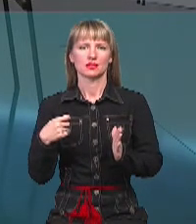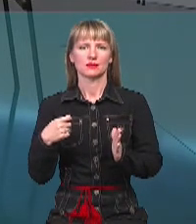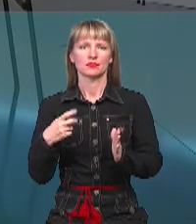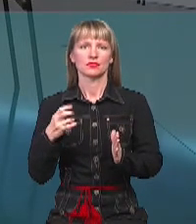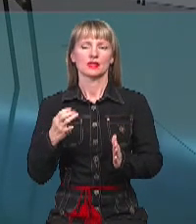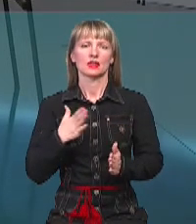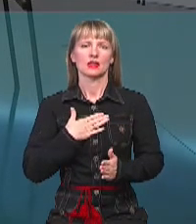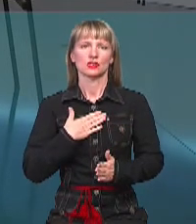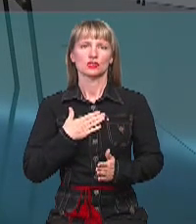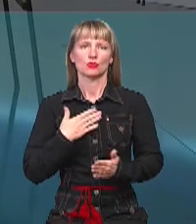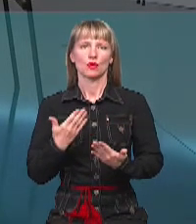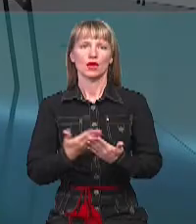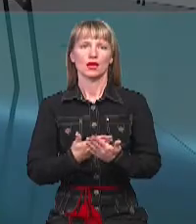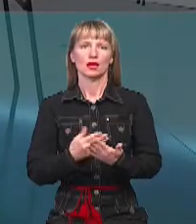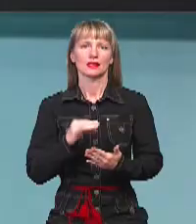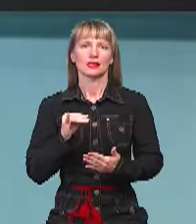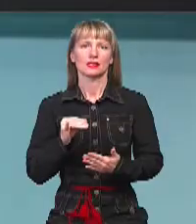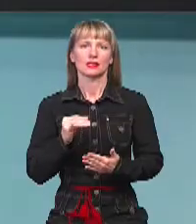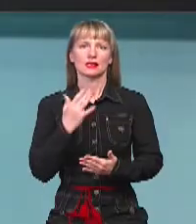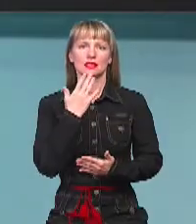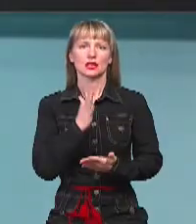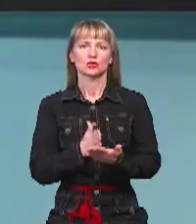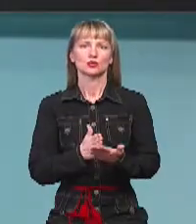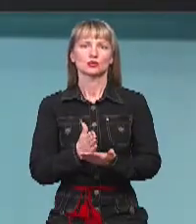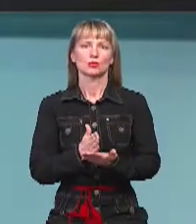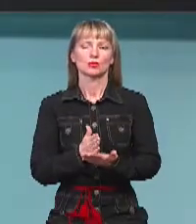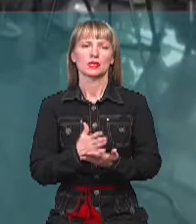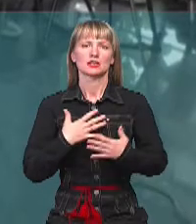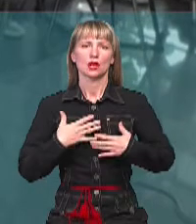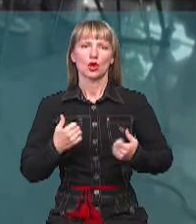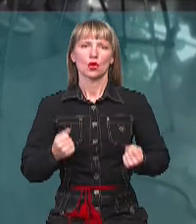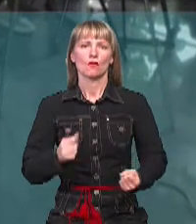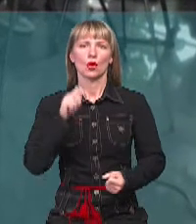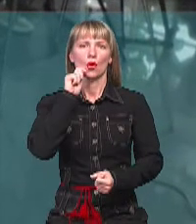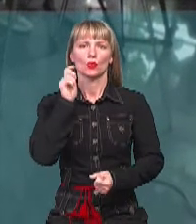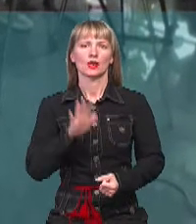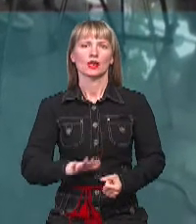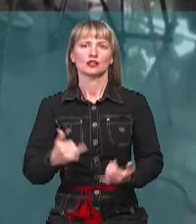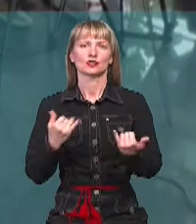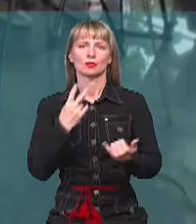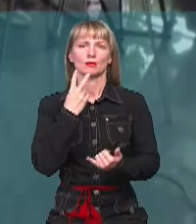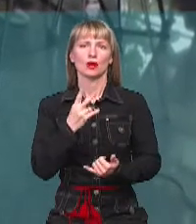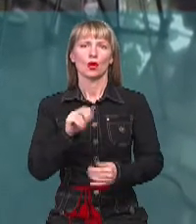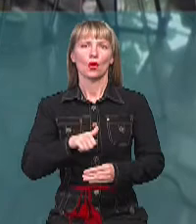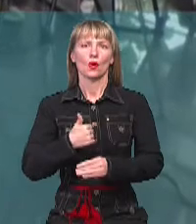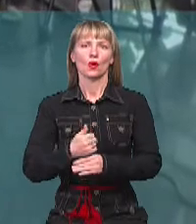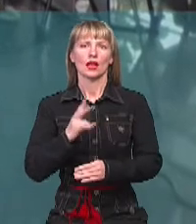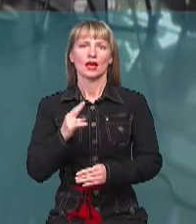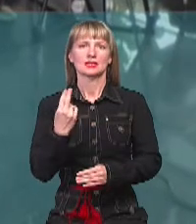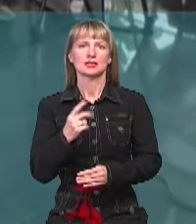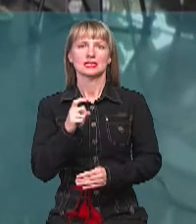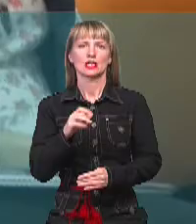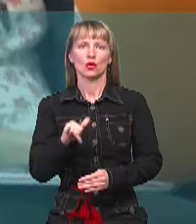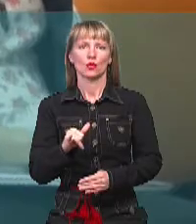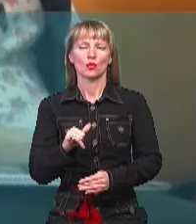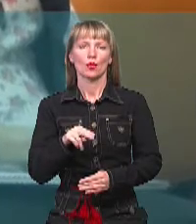на нашому екрані, який проводила Національна служба здоров'я України, щойно бачили голову НСЗУ Олега